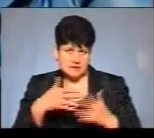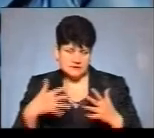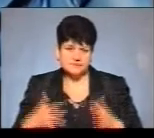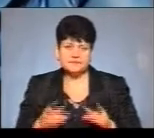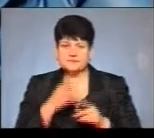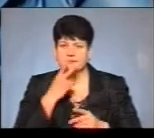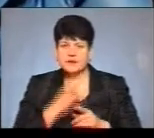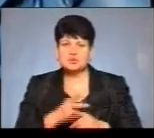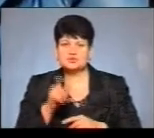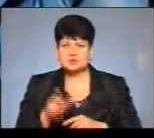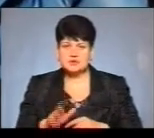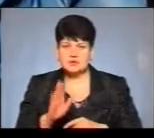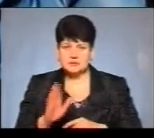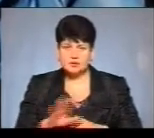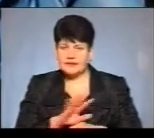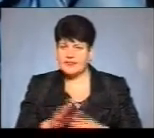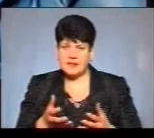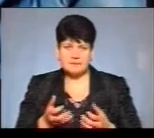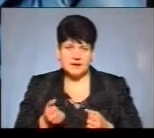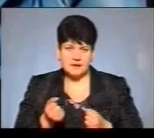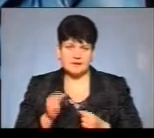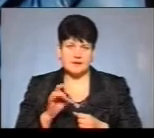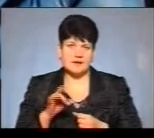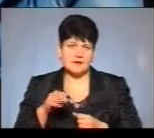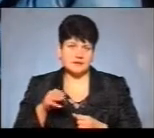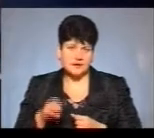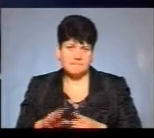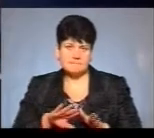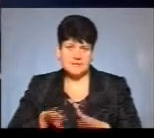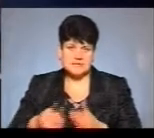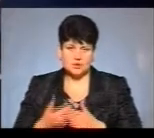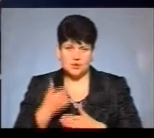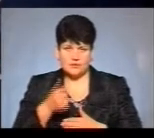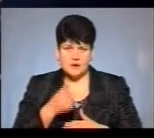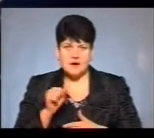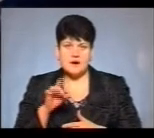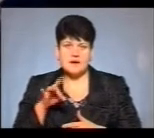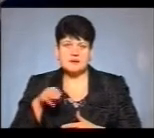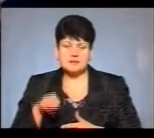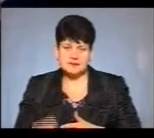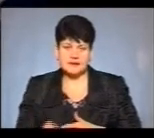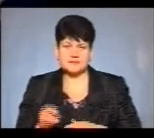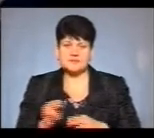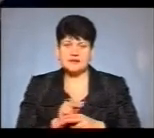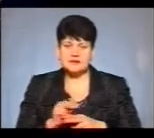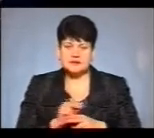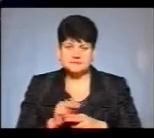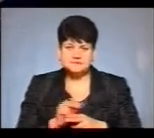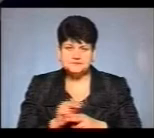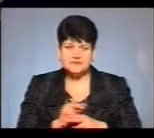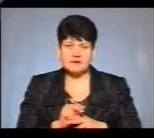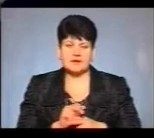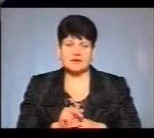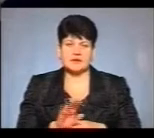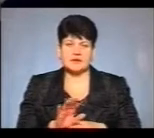що людина буде не приймати АРТ після Нового року. АРТ-терапія блокує вірус, і він не розмножується